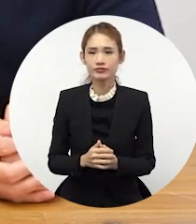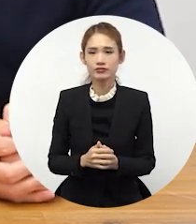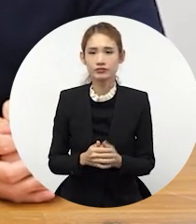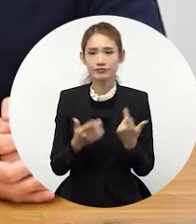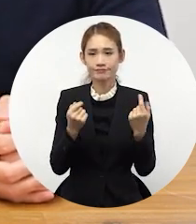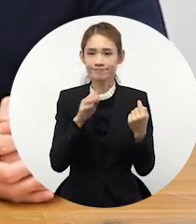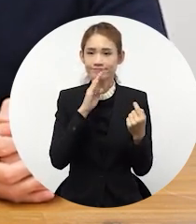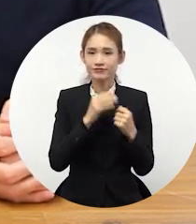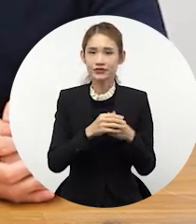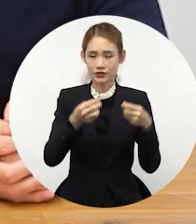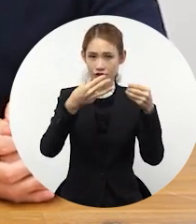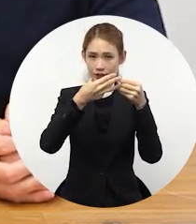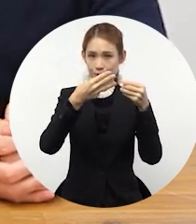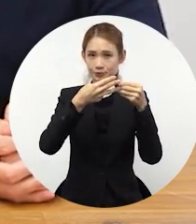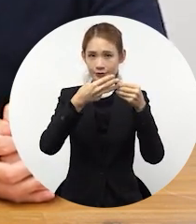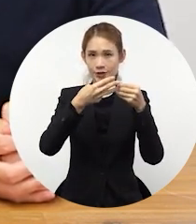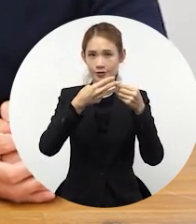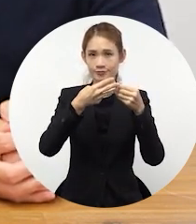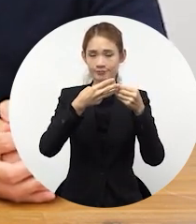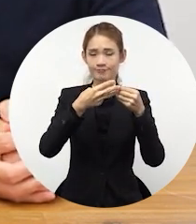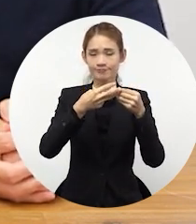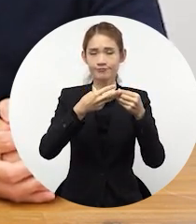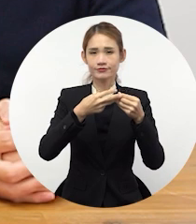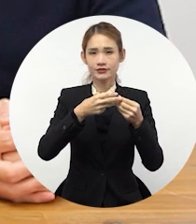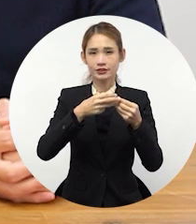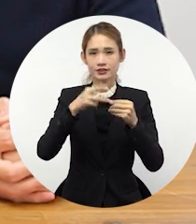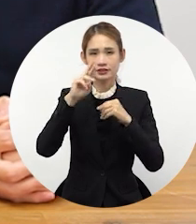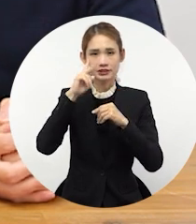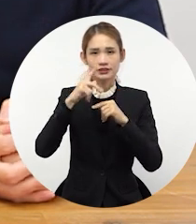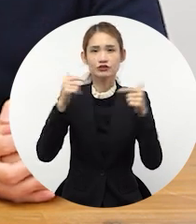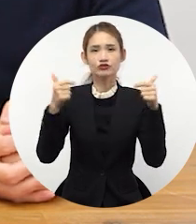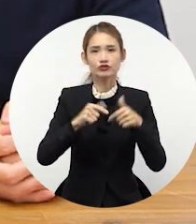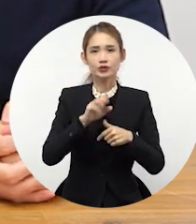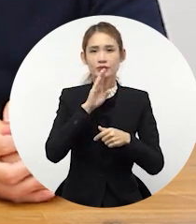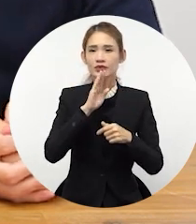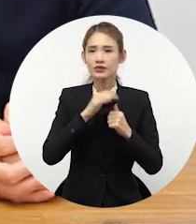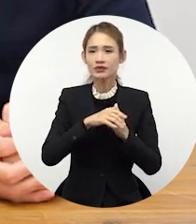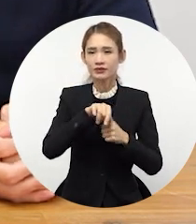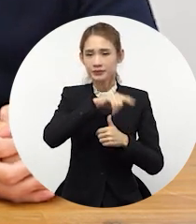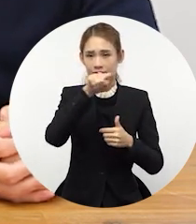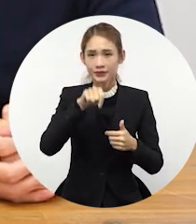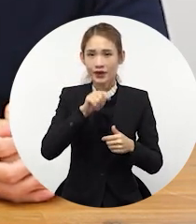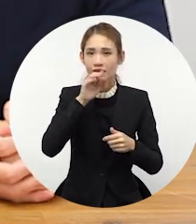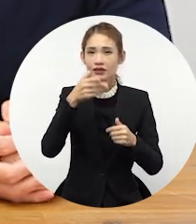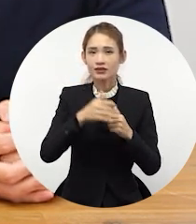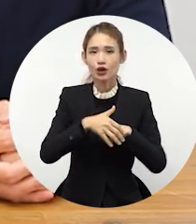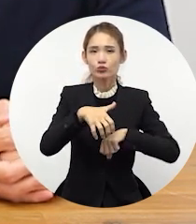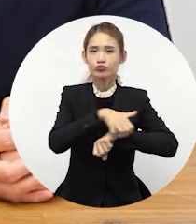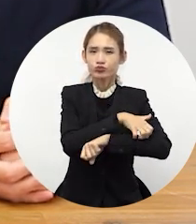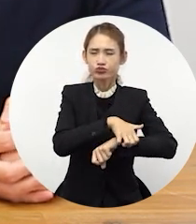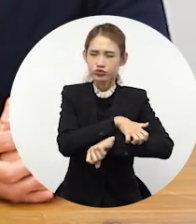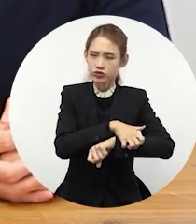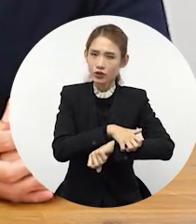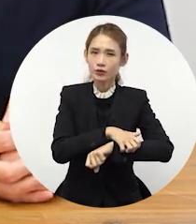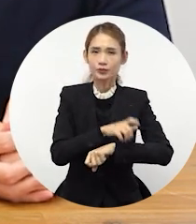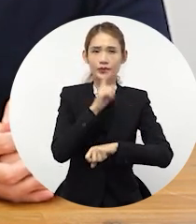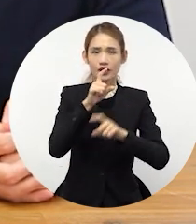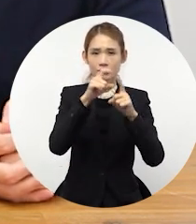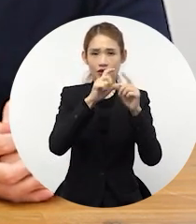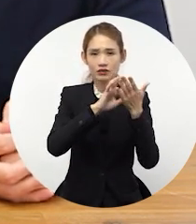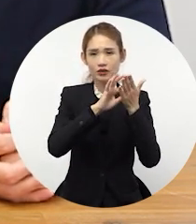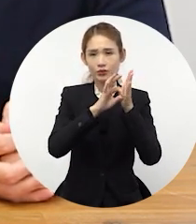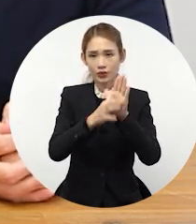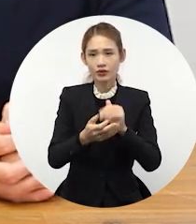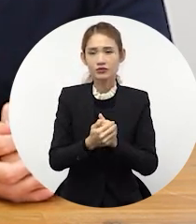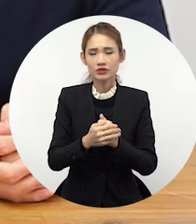네. 그래서 우리가 3번이 가장 조금 덜 틀린 말이긴 하지만 그래도 불편하다라는 게